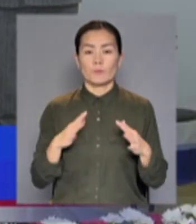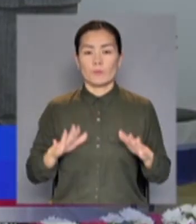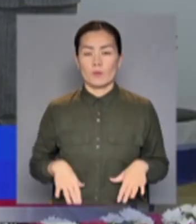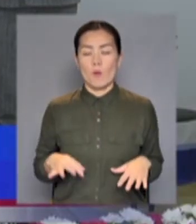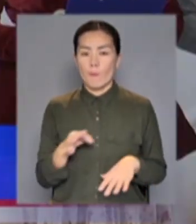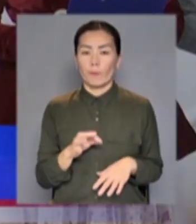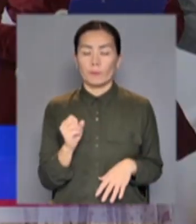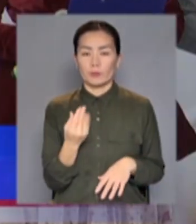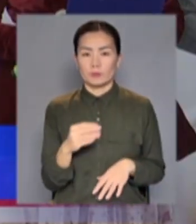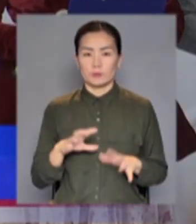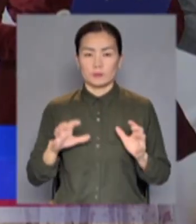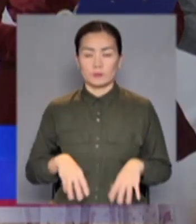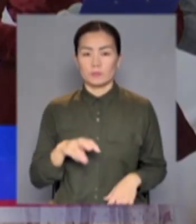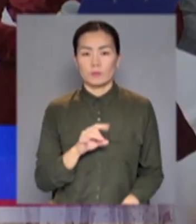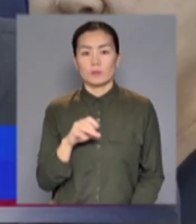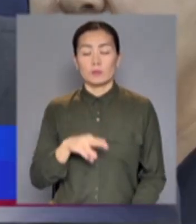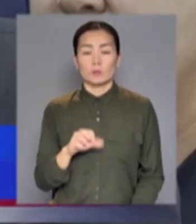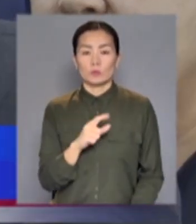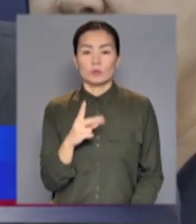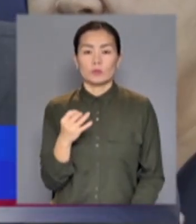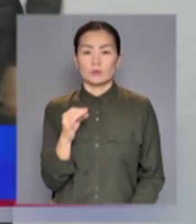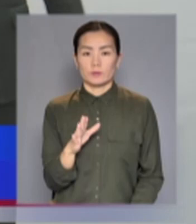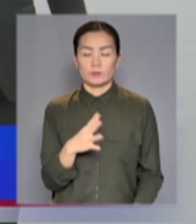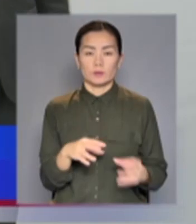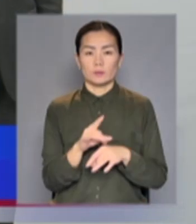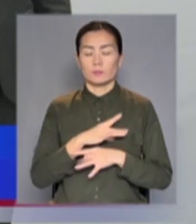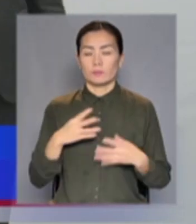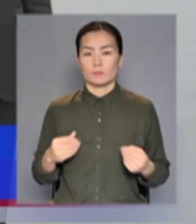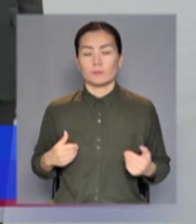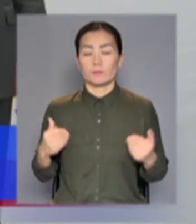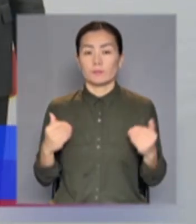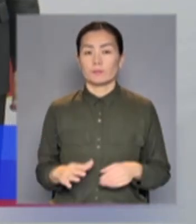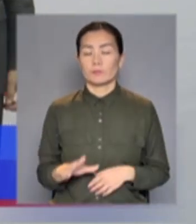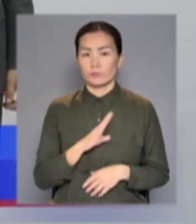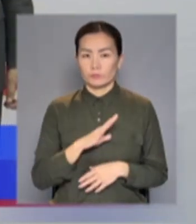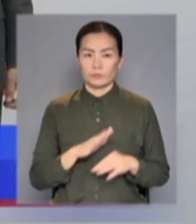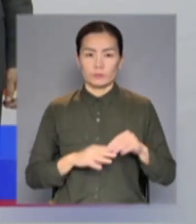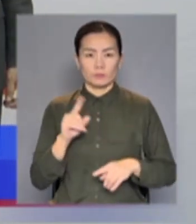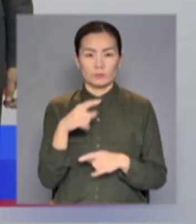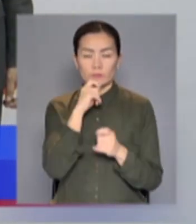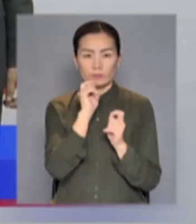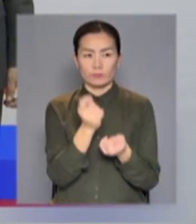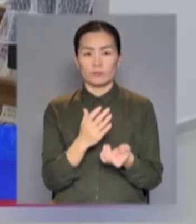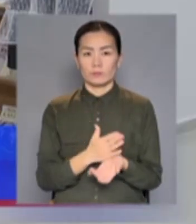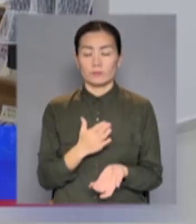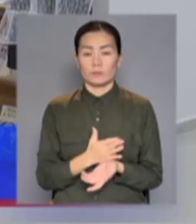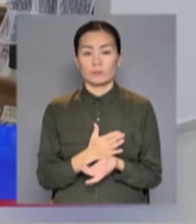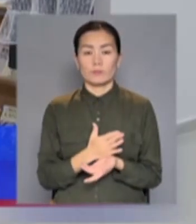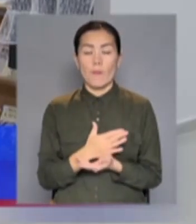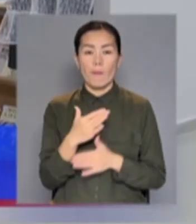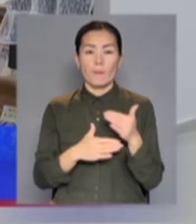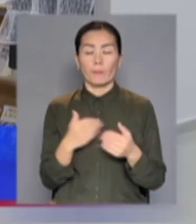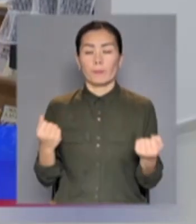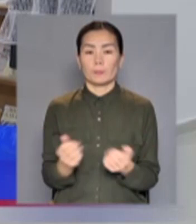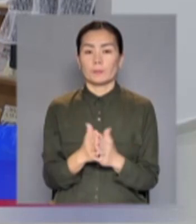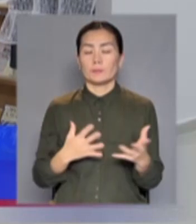шарада облыс әкімінің орынбасары Марат Мұрзиев кітапханашыларды кәсіби мерекесімен құттықтап, сала үздіктерін марапаттады. Білім шырақшысы